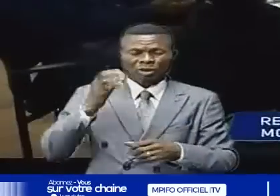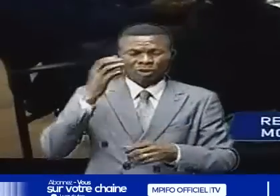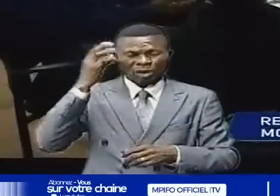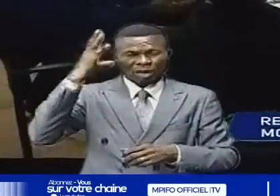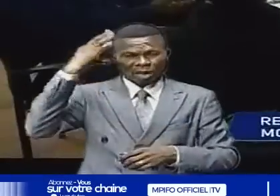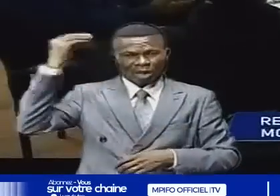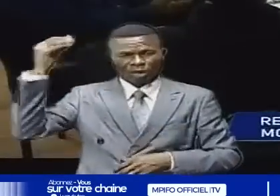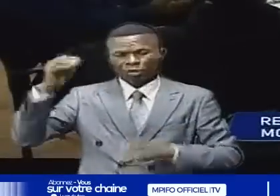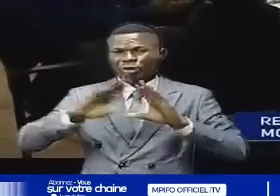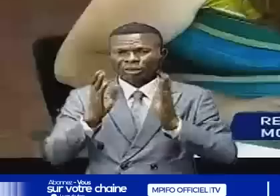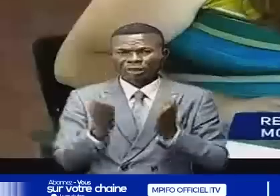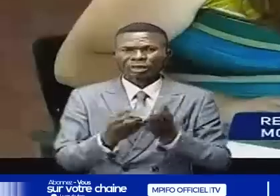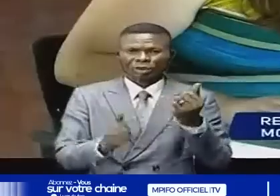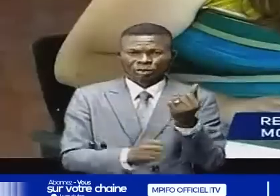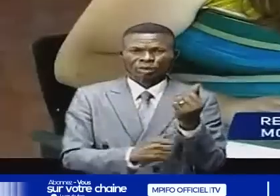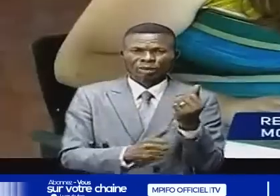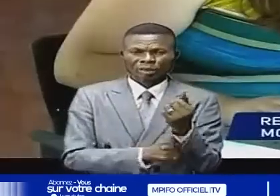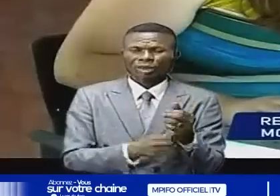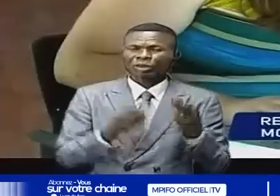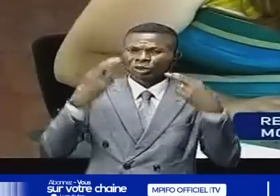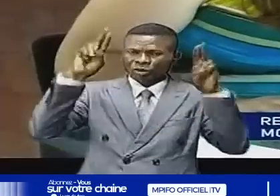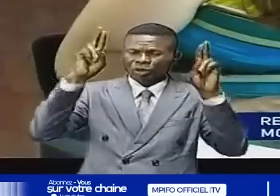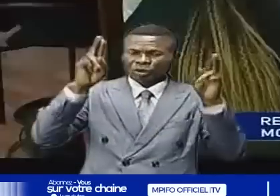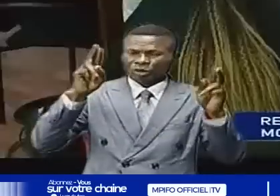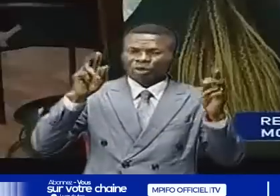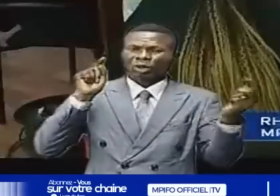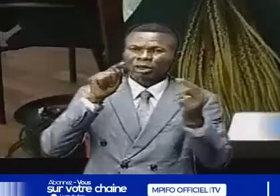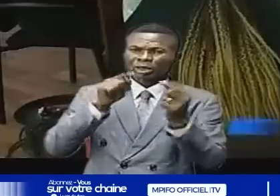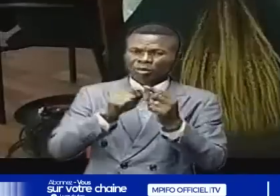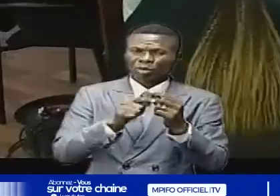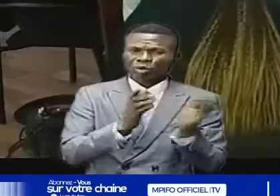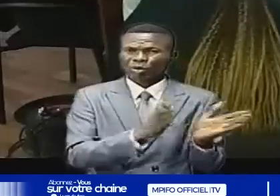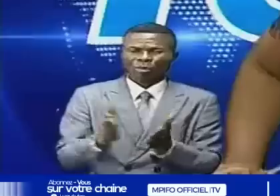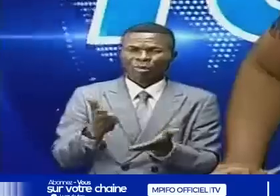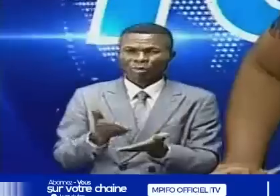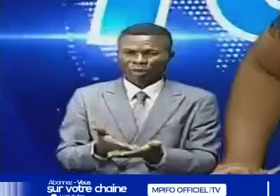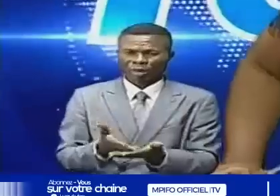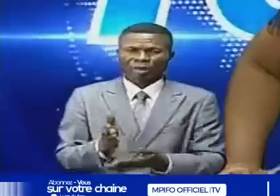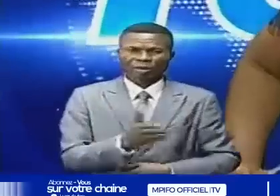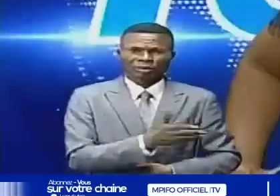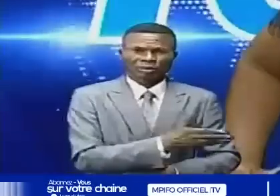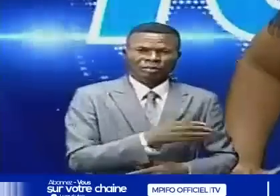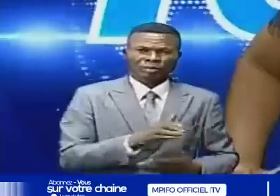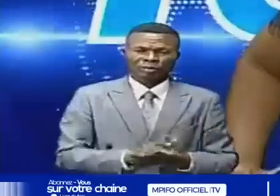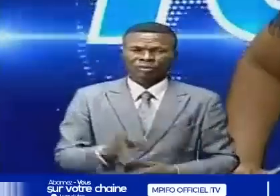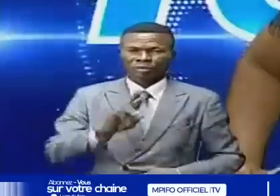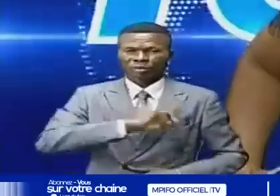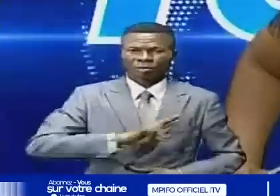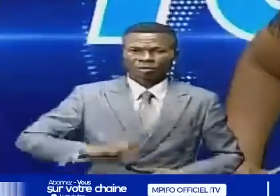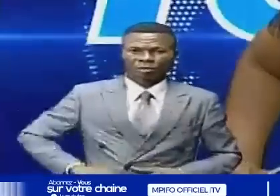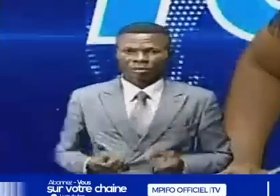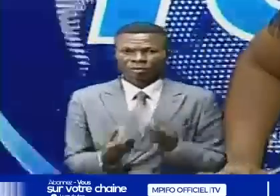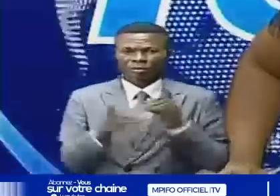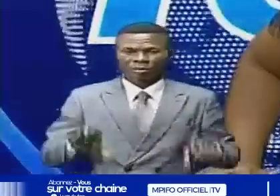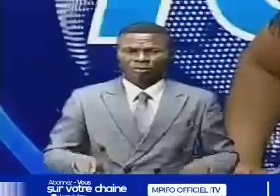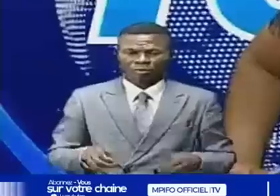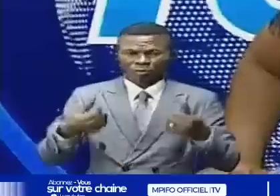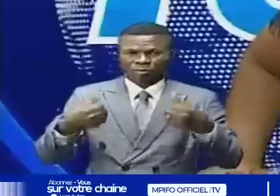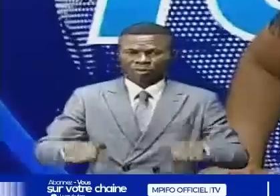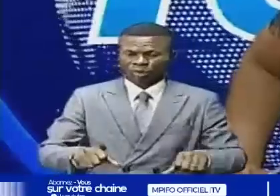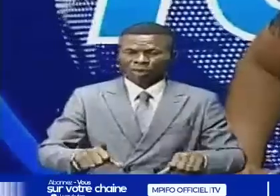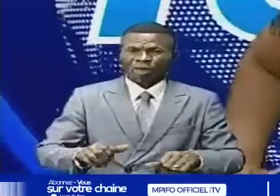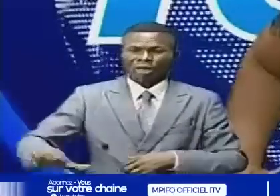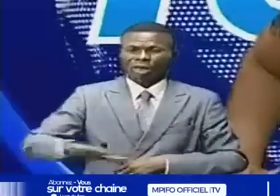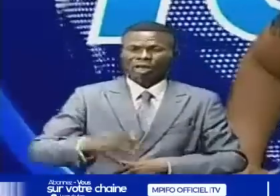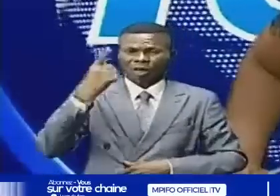ces participants pour atteindre les objectifs assignés. La RDC reste une et indivisible,